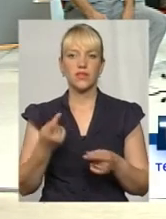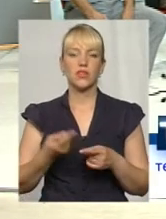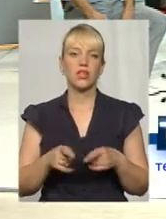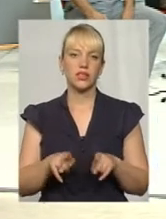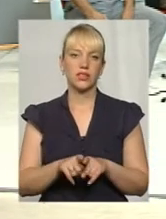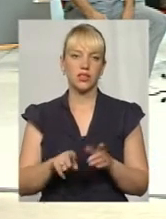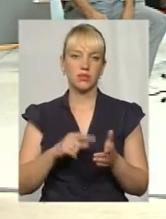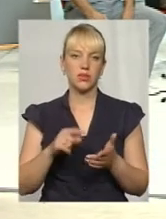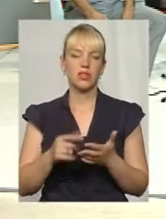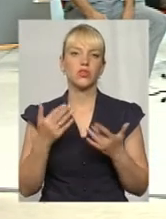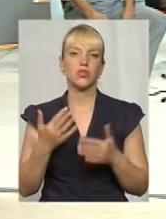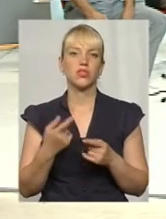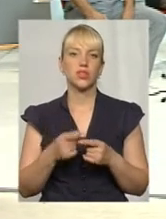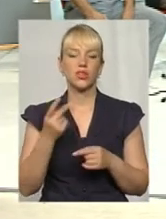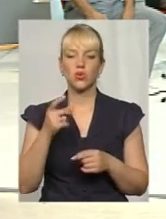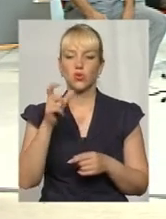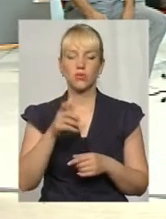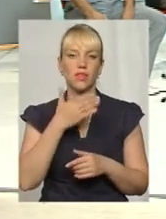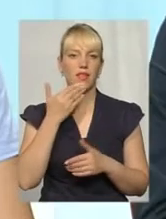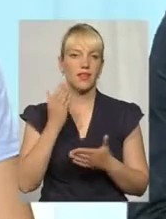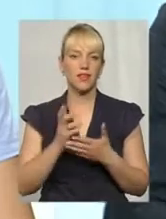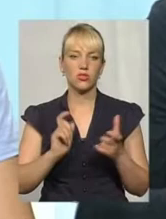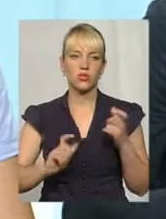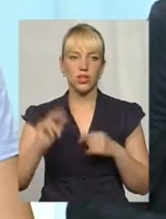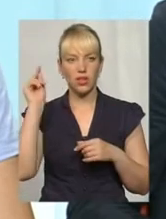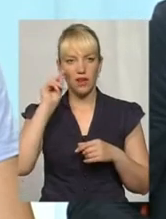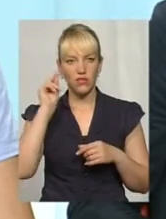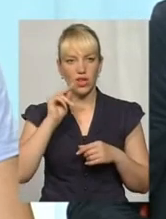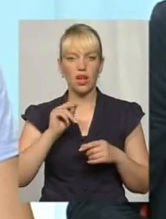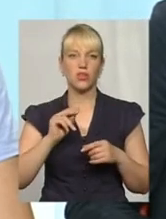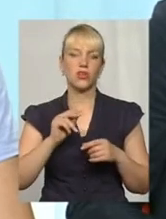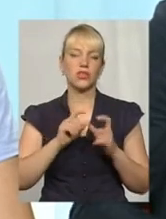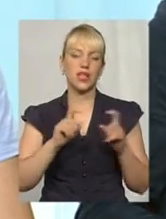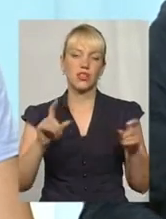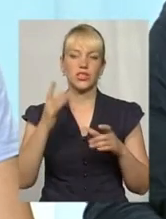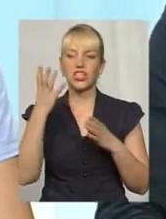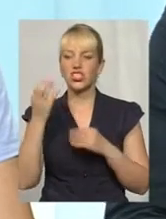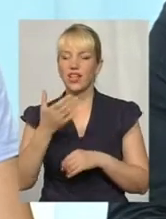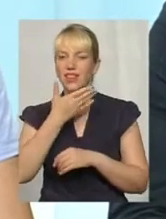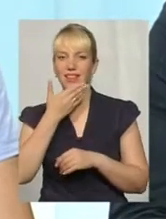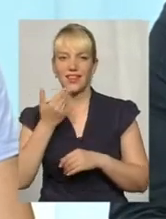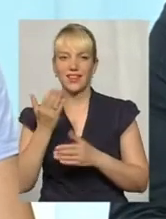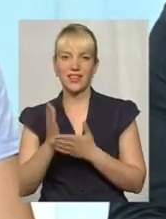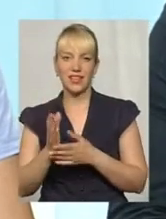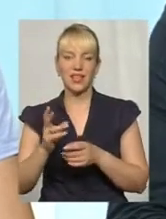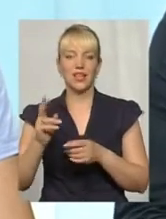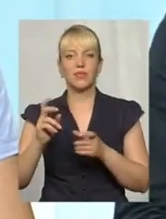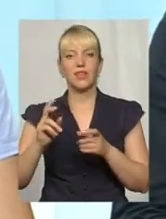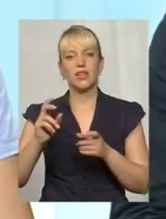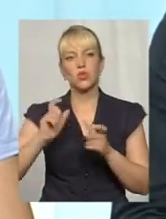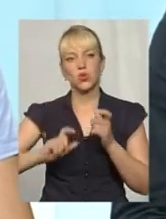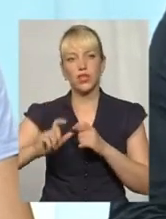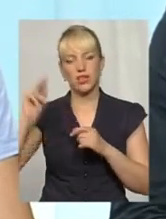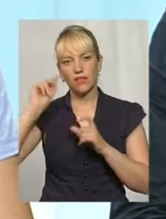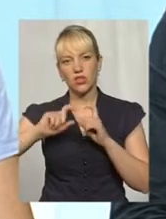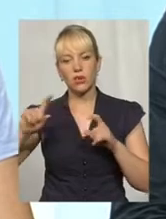оскільки дійсно особа вже не є студентом навчального закладу і ще і не ще є не студент, студентом. Так, певний період. В такому випадку, що ми робили? Ми